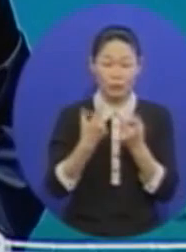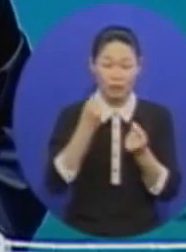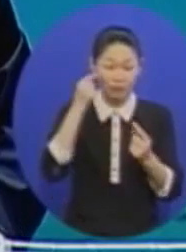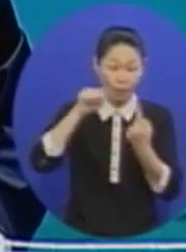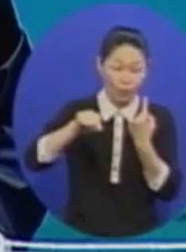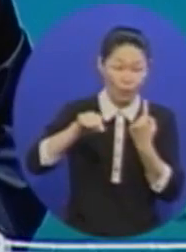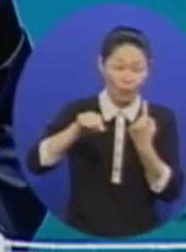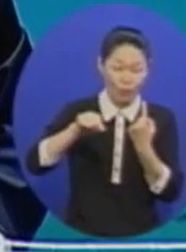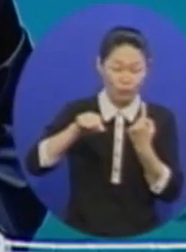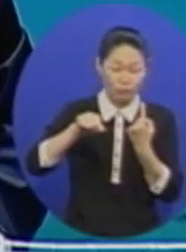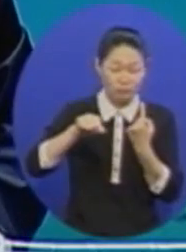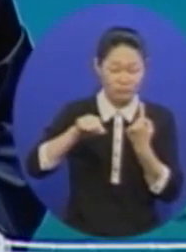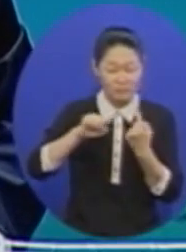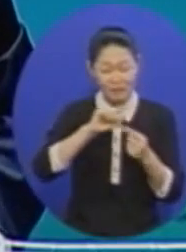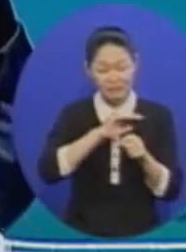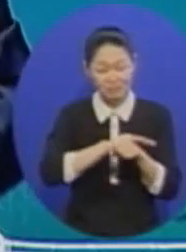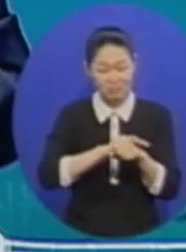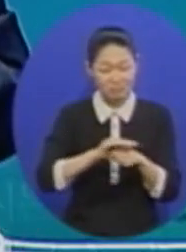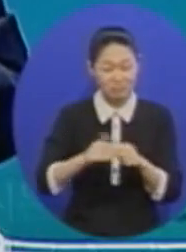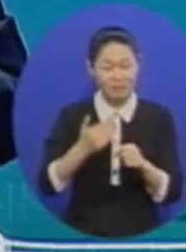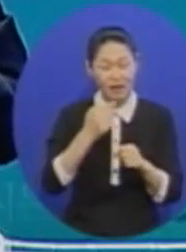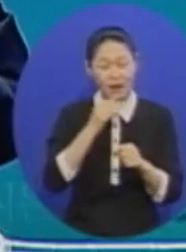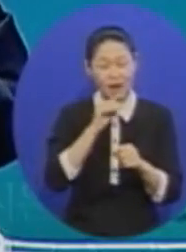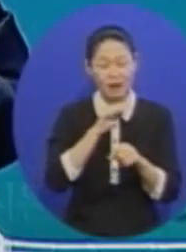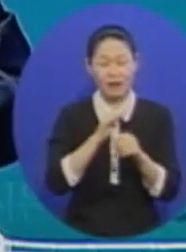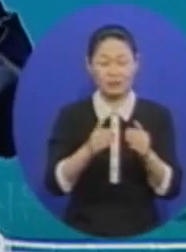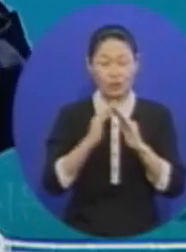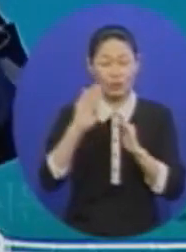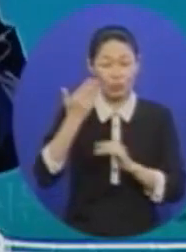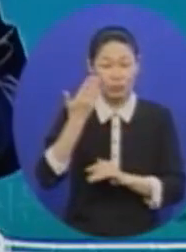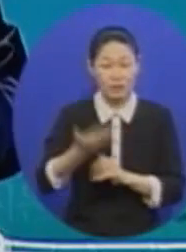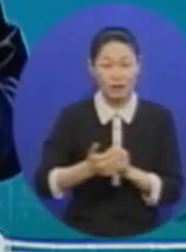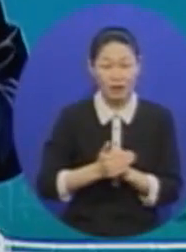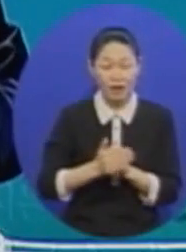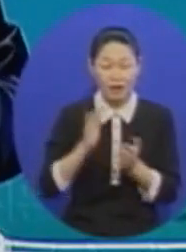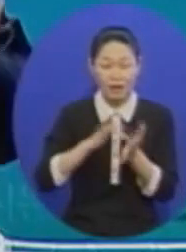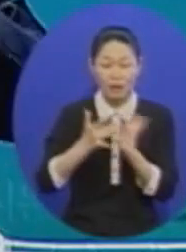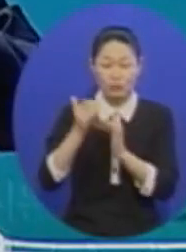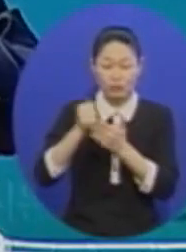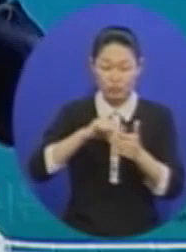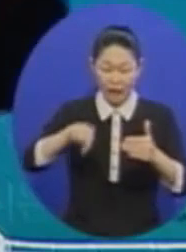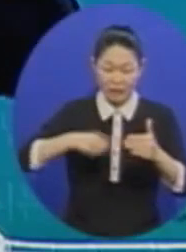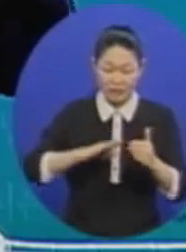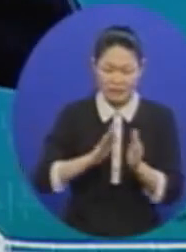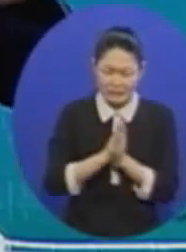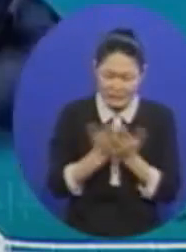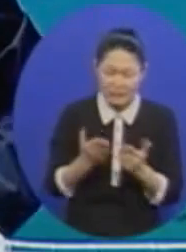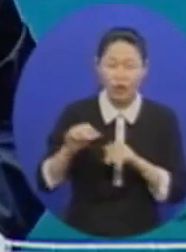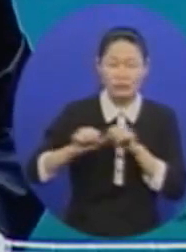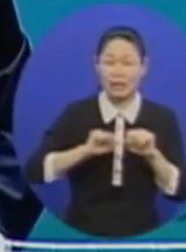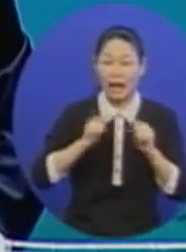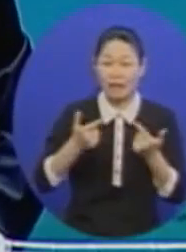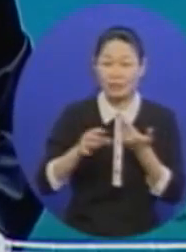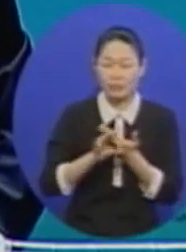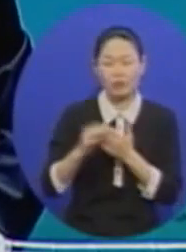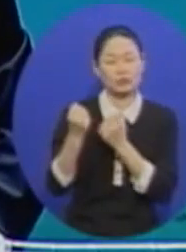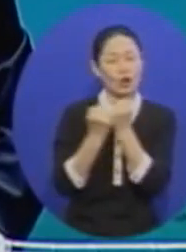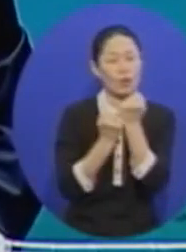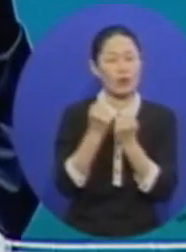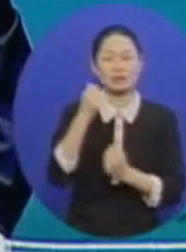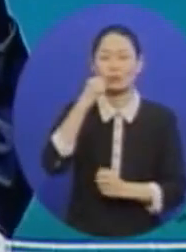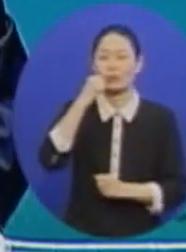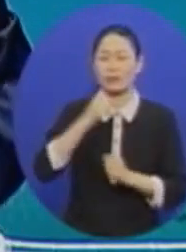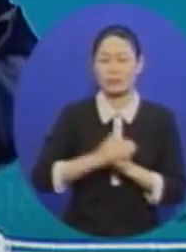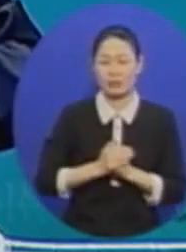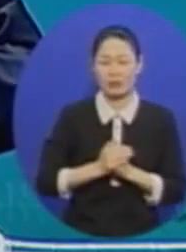성립이 되지요 예수님 우리 안에서 친히 역사 하신다는 것 아니면 설명할 방법이 없어요